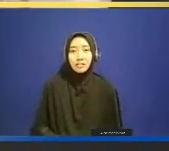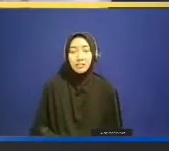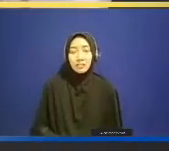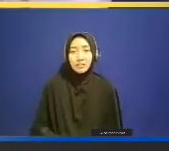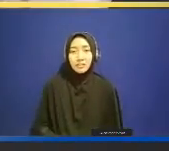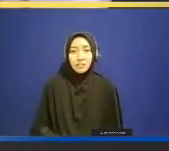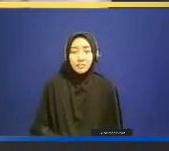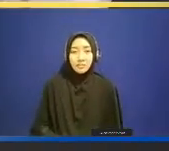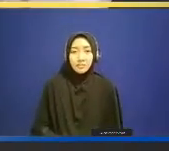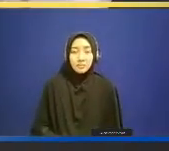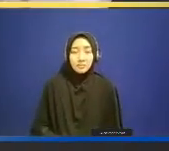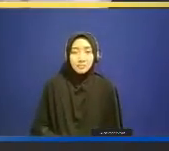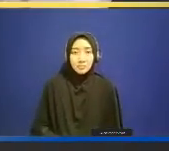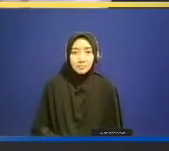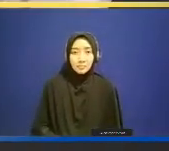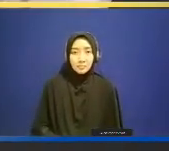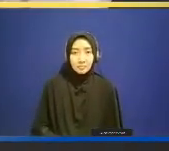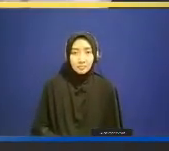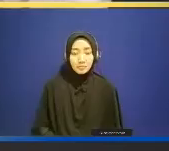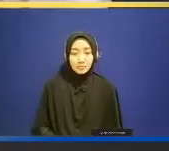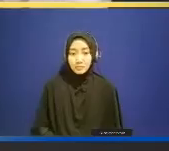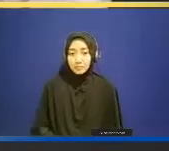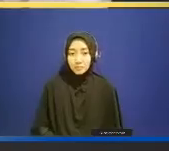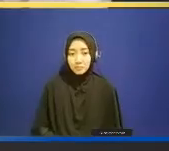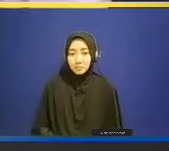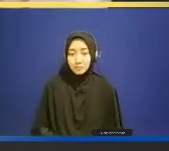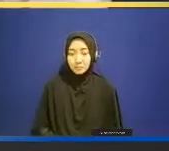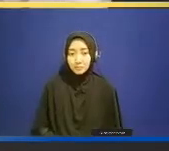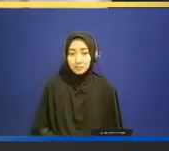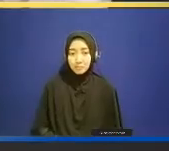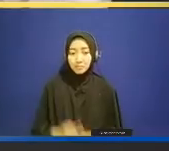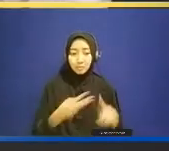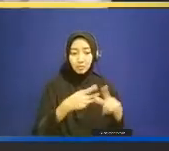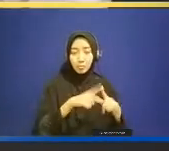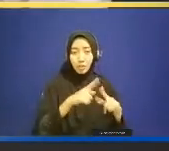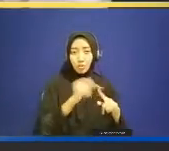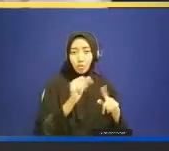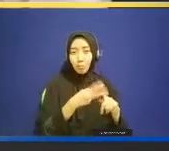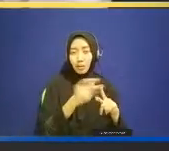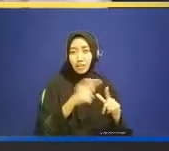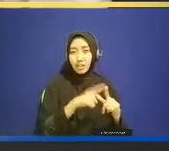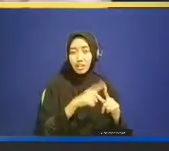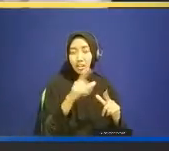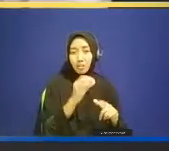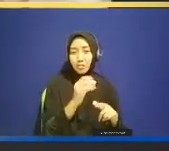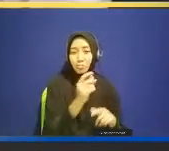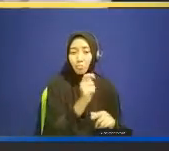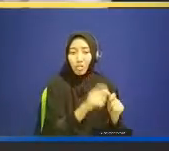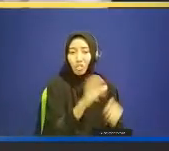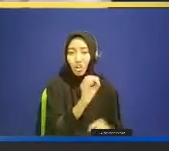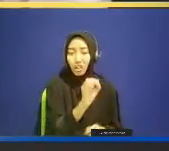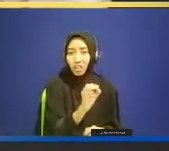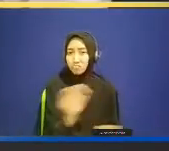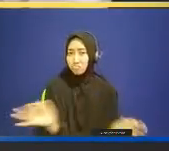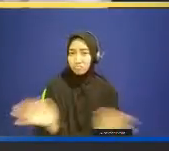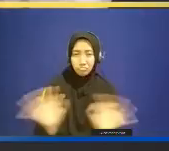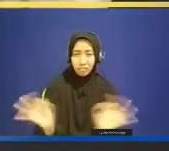membuat Royal batubara no gila